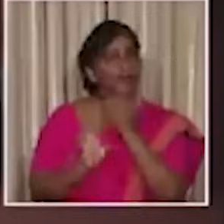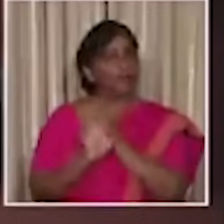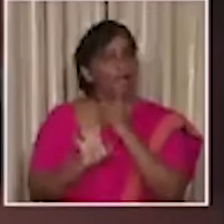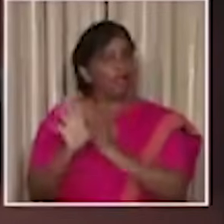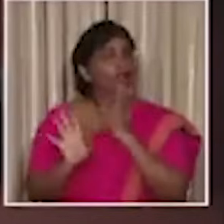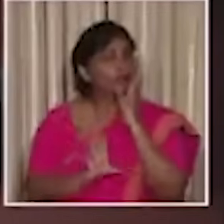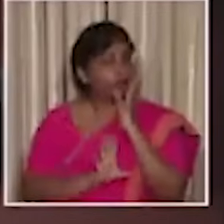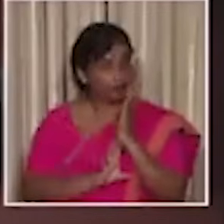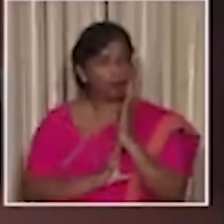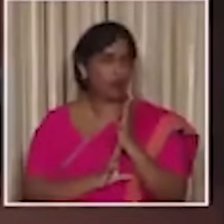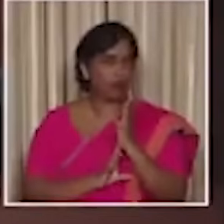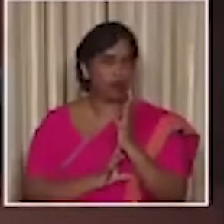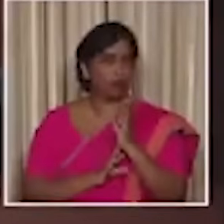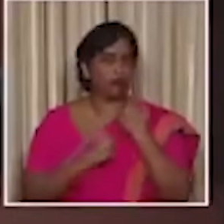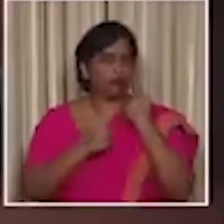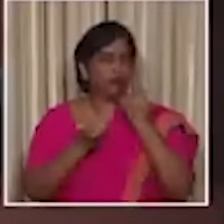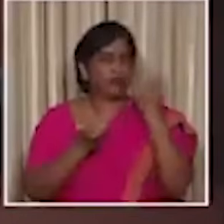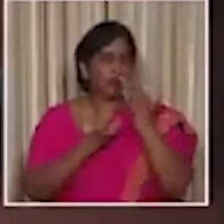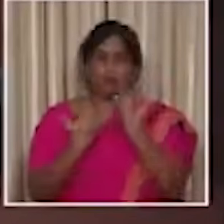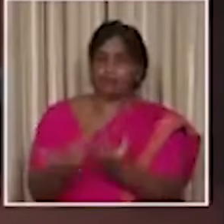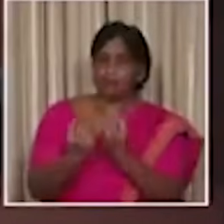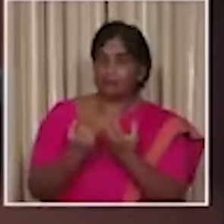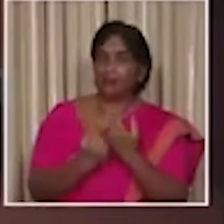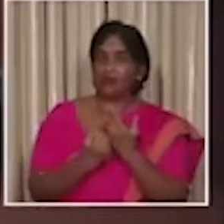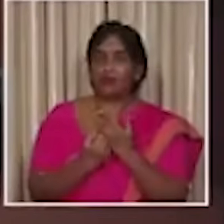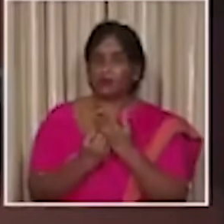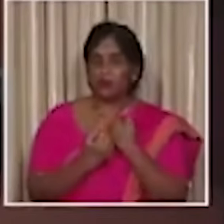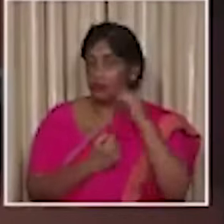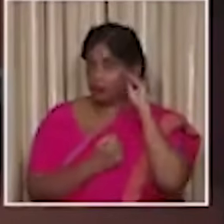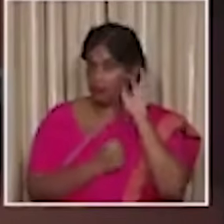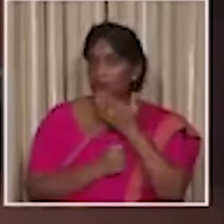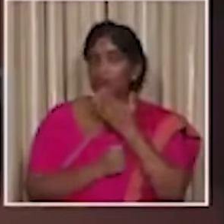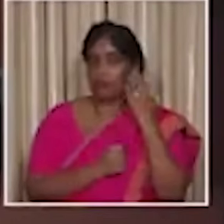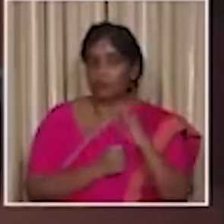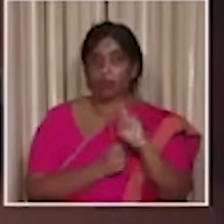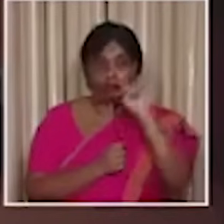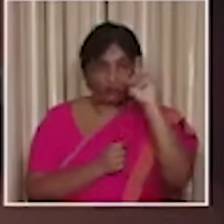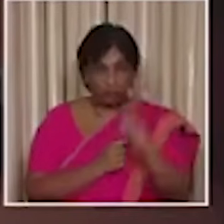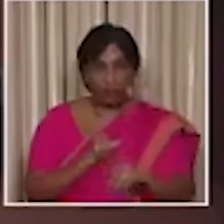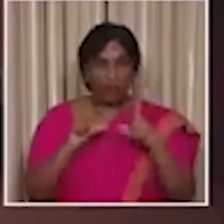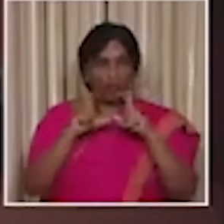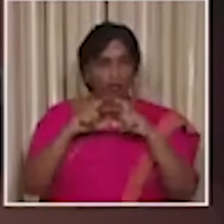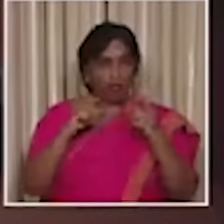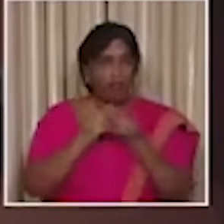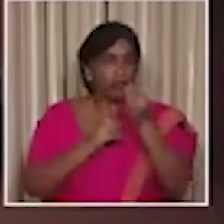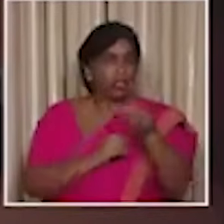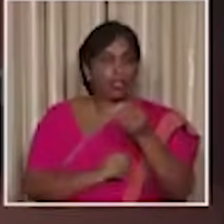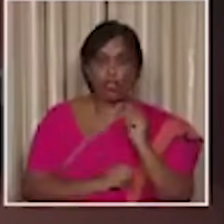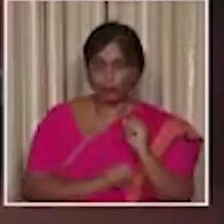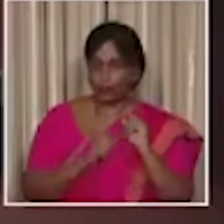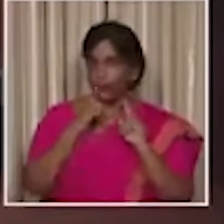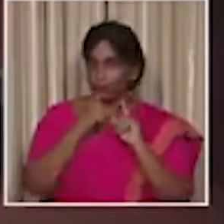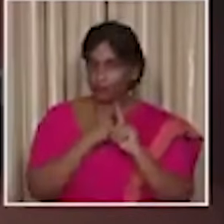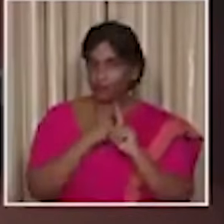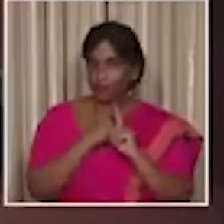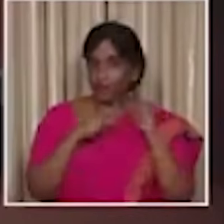පහක කොච්චර කැණීම් කරාද මේ ලංකා පෝට්ෆෝලිය සමාගම එතකොට අපිට දැනගන්න පුළුවන් 30000කට මේගොල්ලන්ට බලපත්‍ර ලබා දෙන්නේ කොහොමද කියලා 1 මොකද